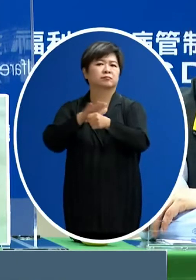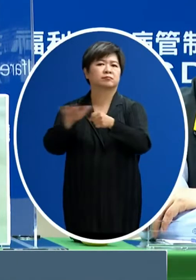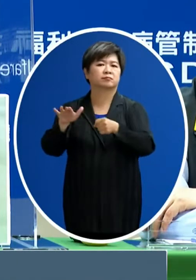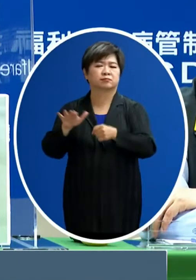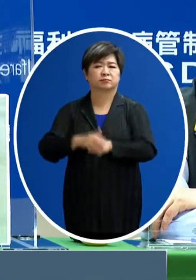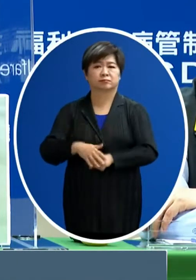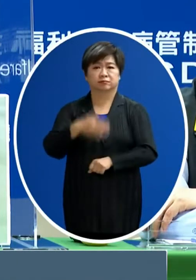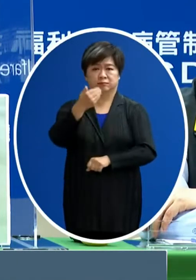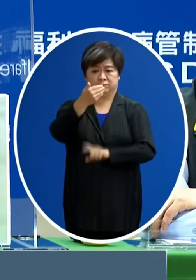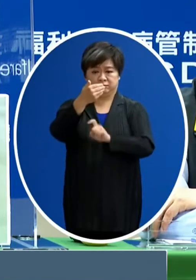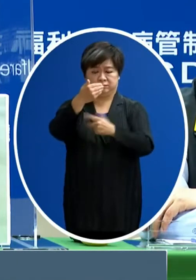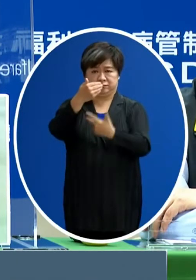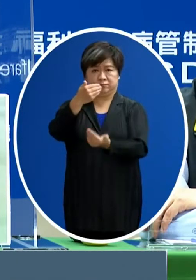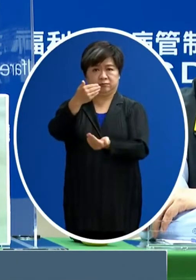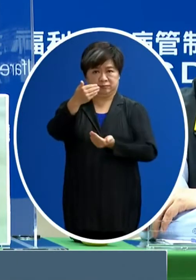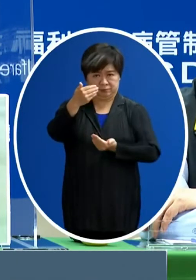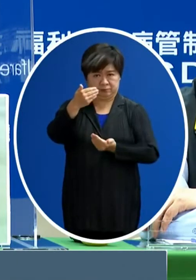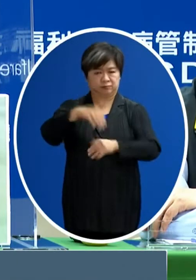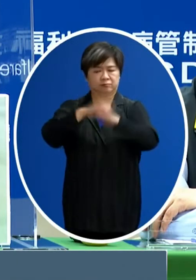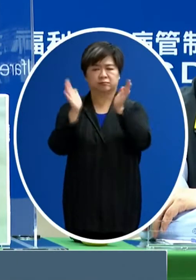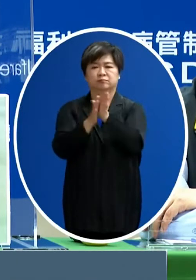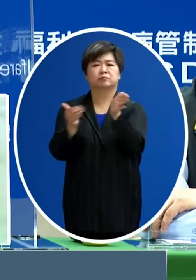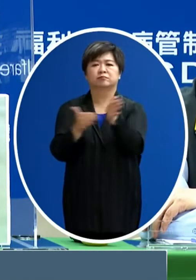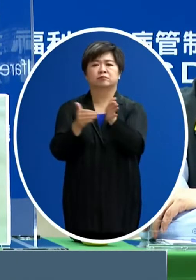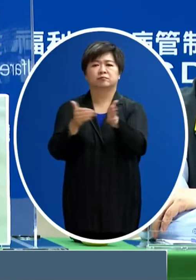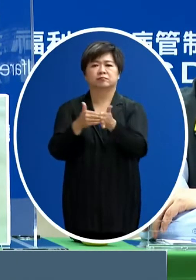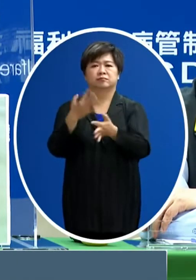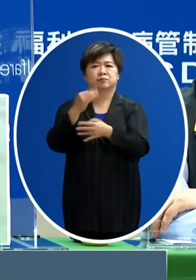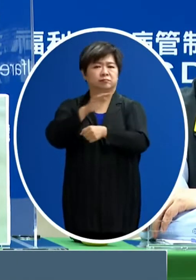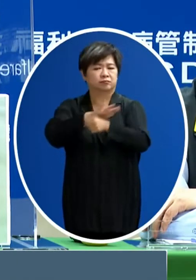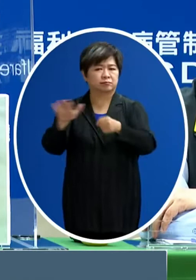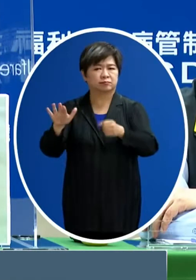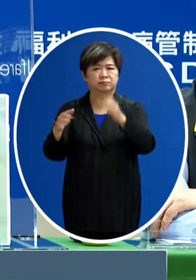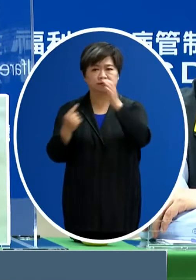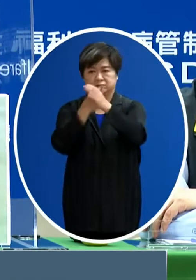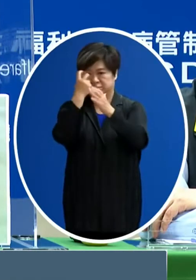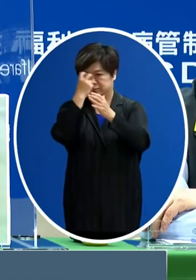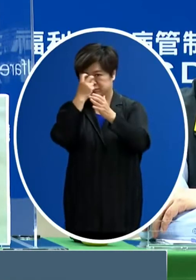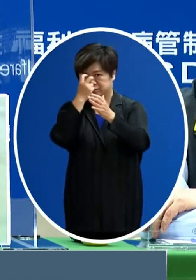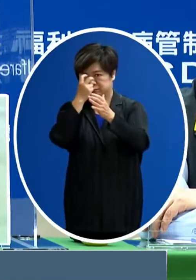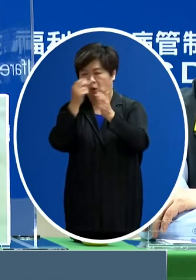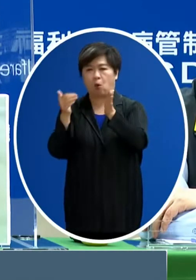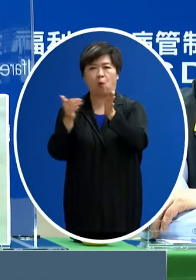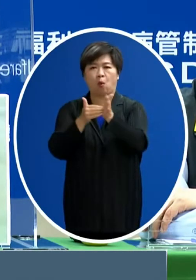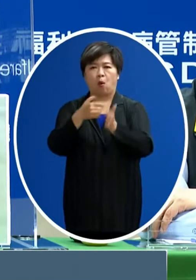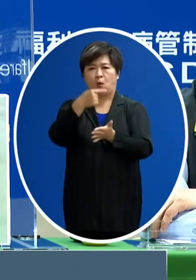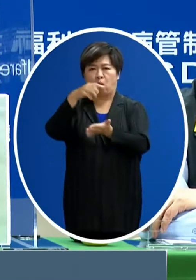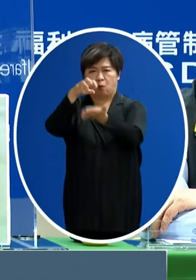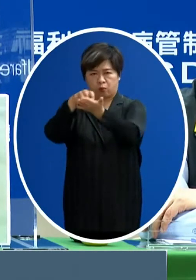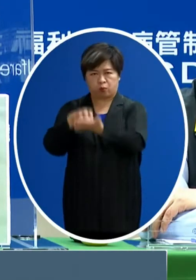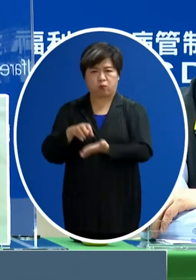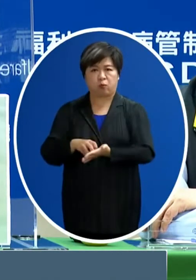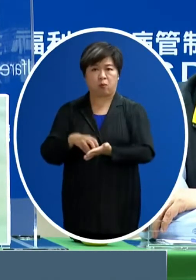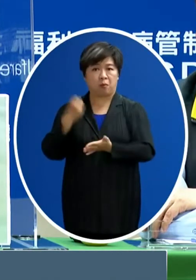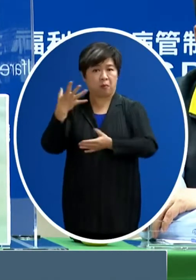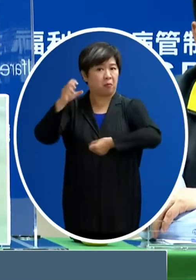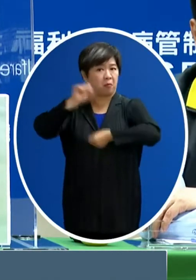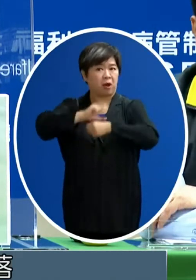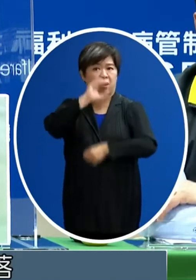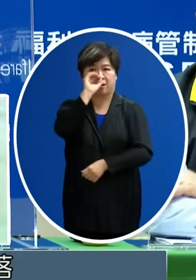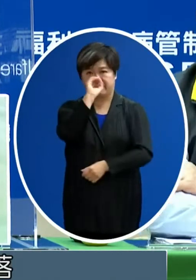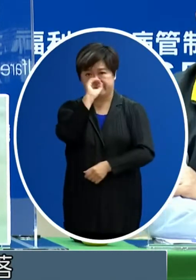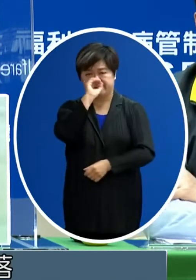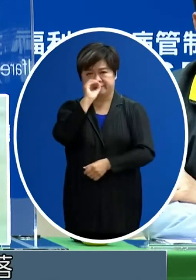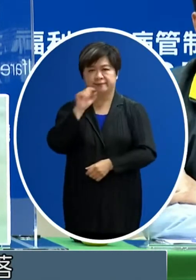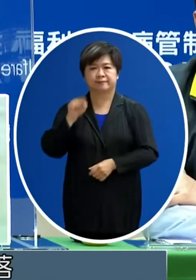在9月17日前完成期满的裁检，当然都是阴性，那也没有新增的个案，所